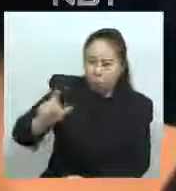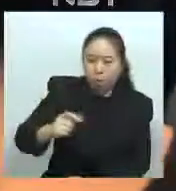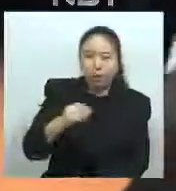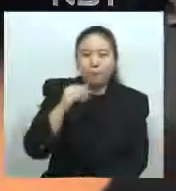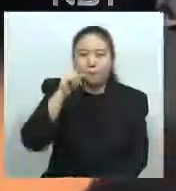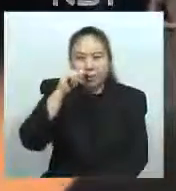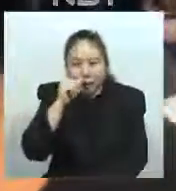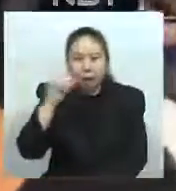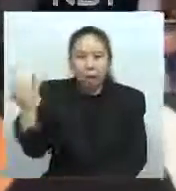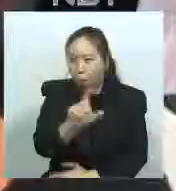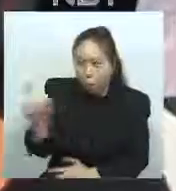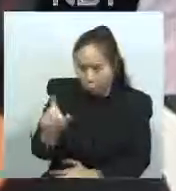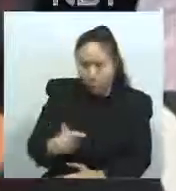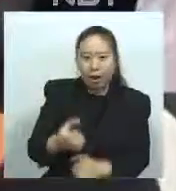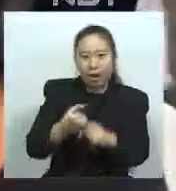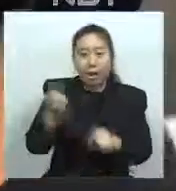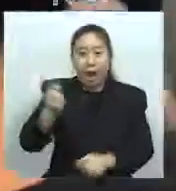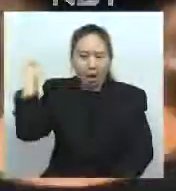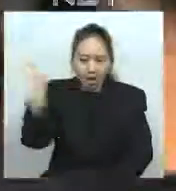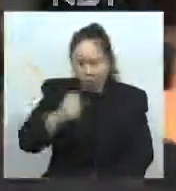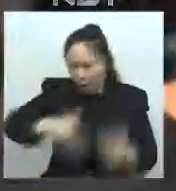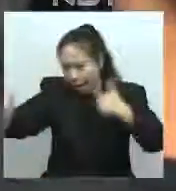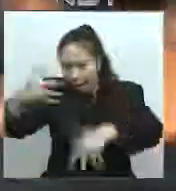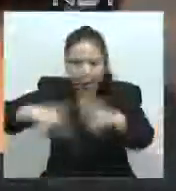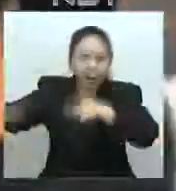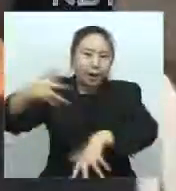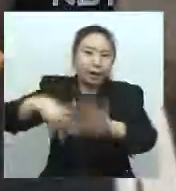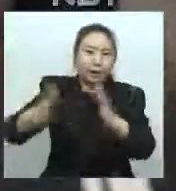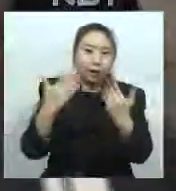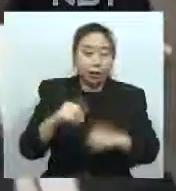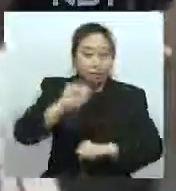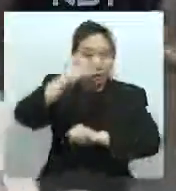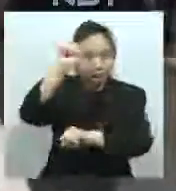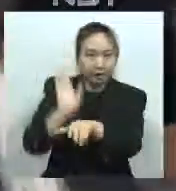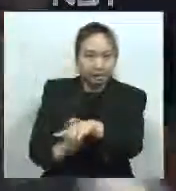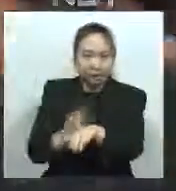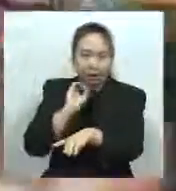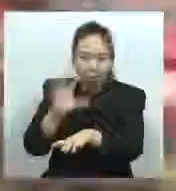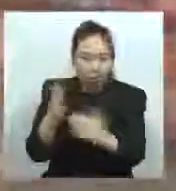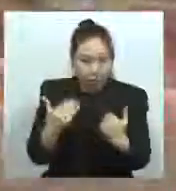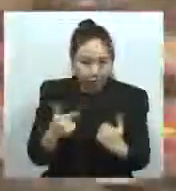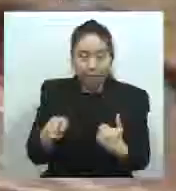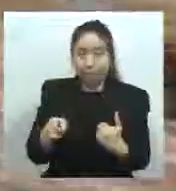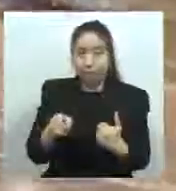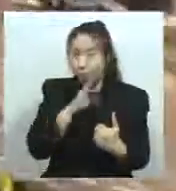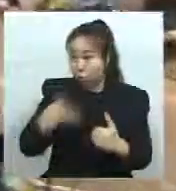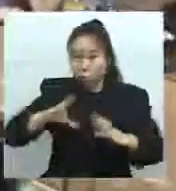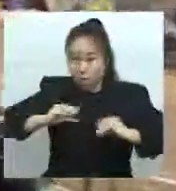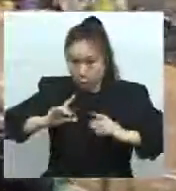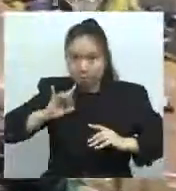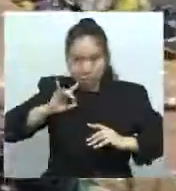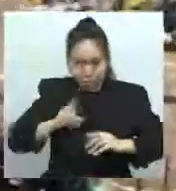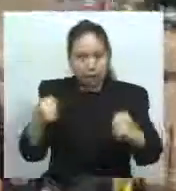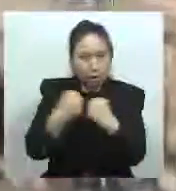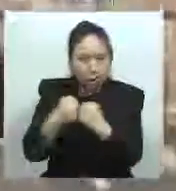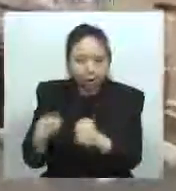เพื่อผลักดันผู้ชุมนุมออกจากพื้นที่หลังเจ้าหน้าที่ได้ประกาศแจ้งเตือนว่าจะใช้กำลังแต่ผู้ชุมนุมยัง